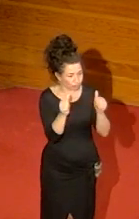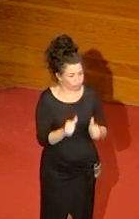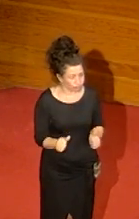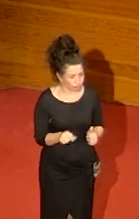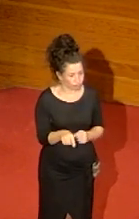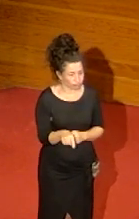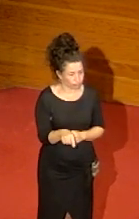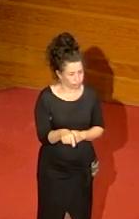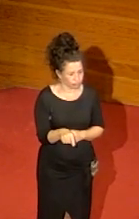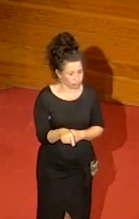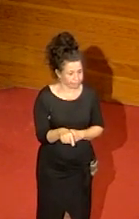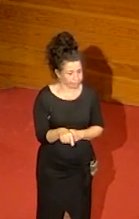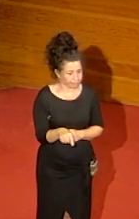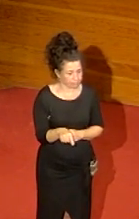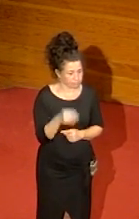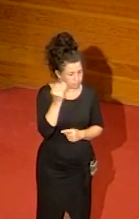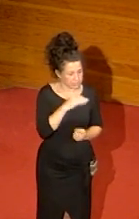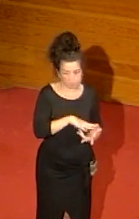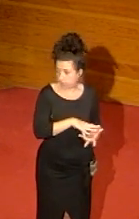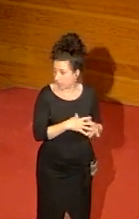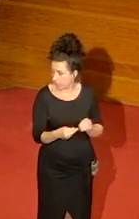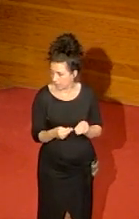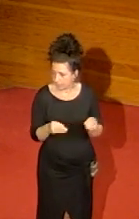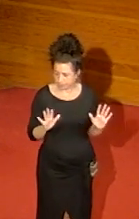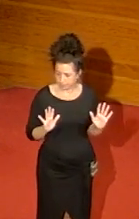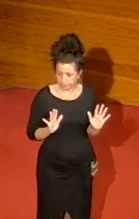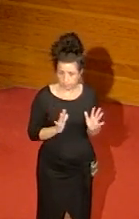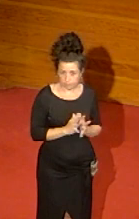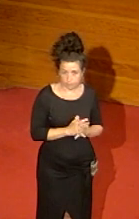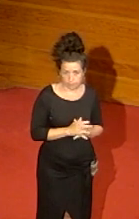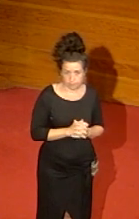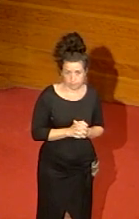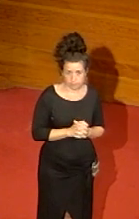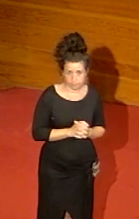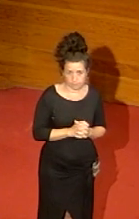batzuetarako pentsatutako. Barkatu. Bueno.